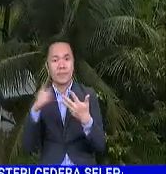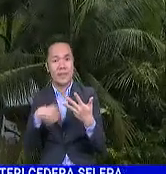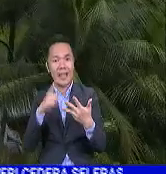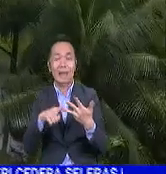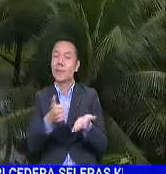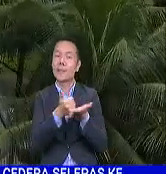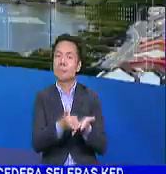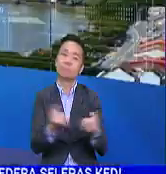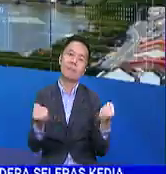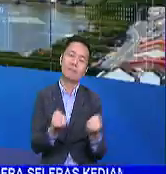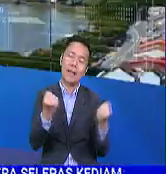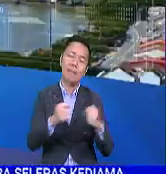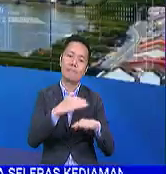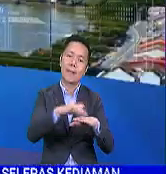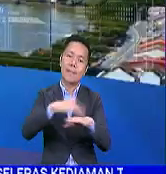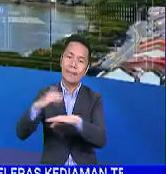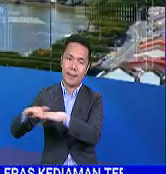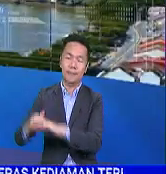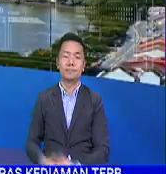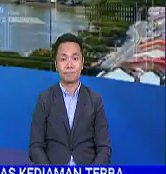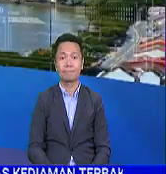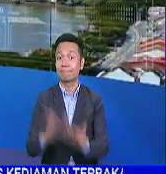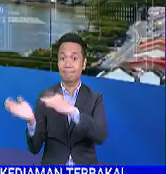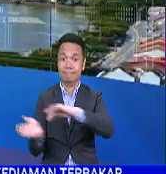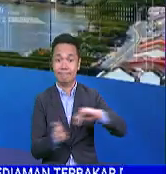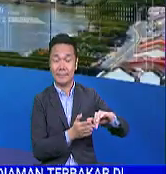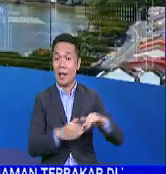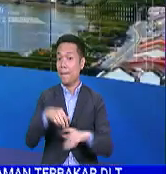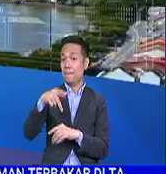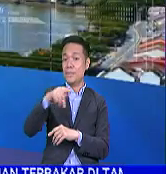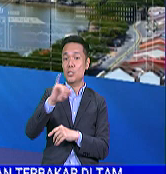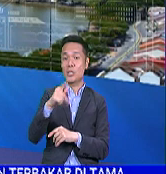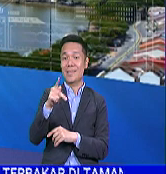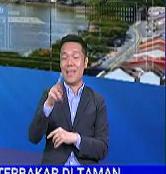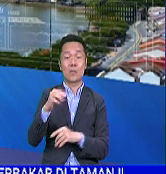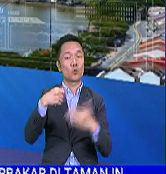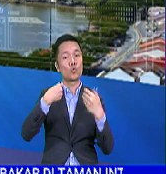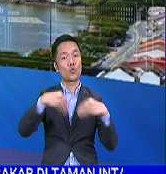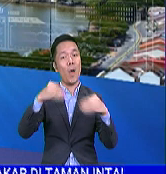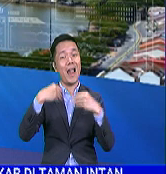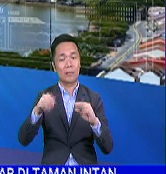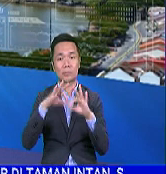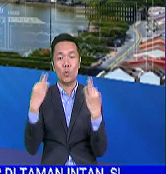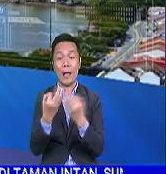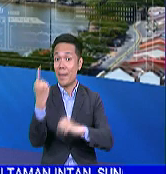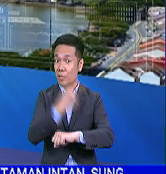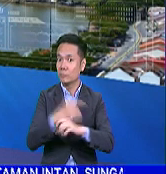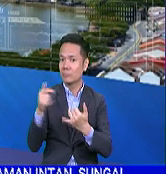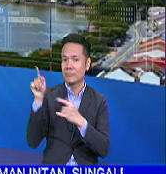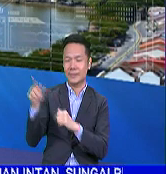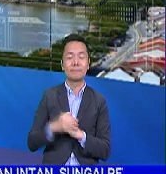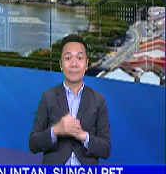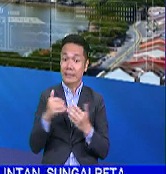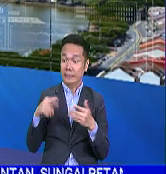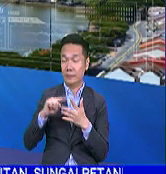bantuan logistik. Program Jualan Keluarga Malaysia PJKM peringkat Parlimen Hulu Rajang yang